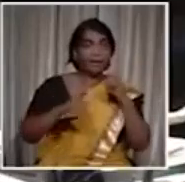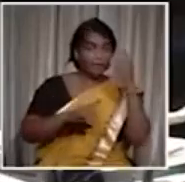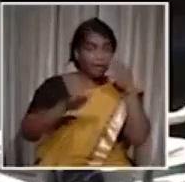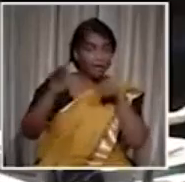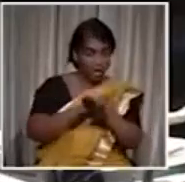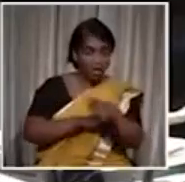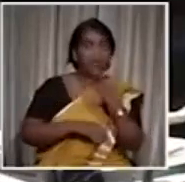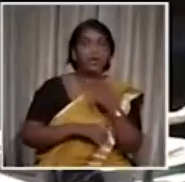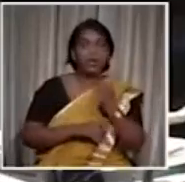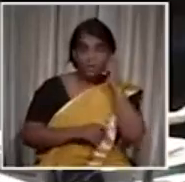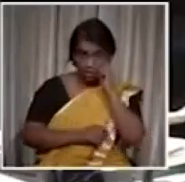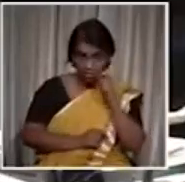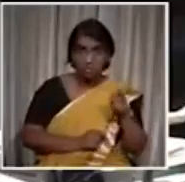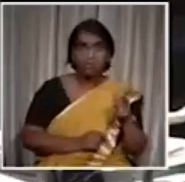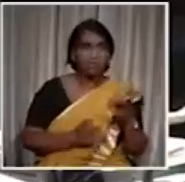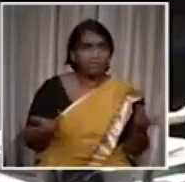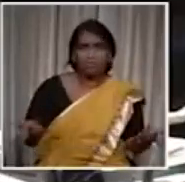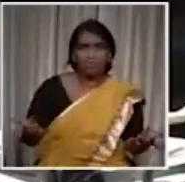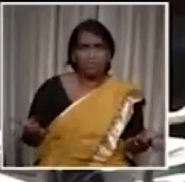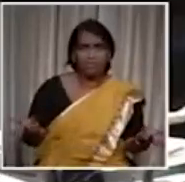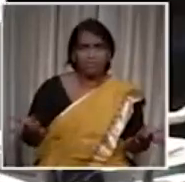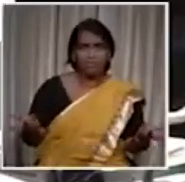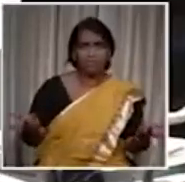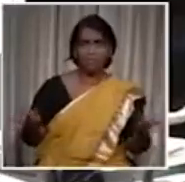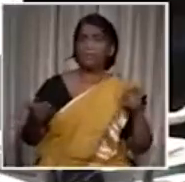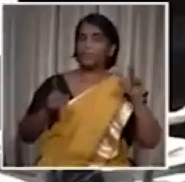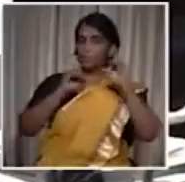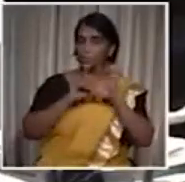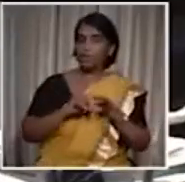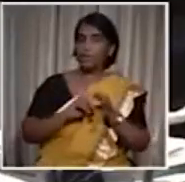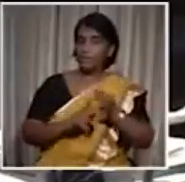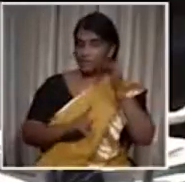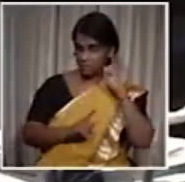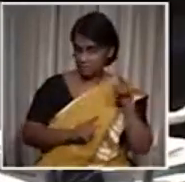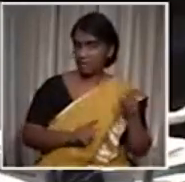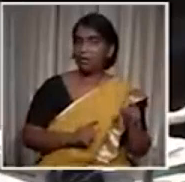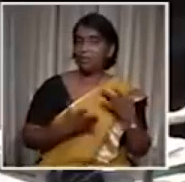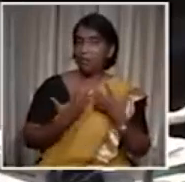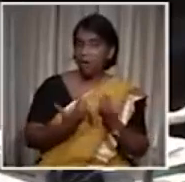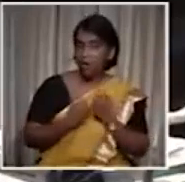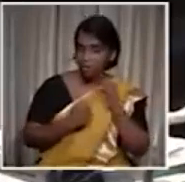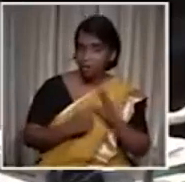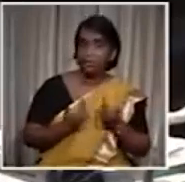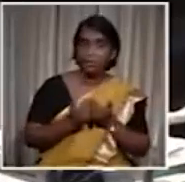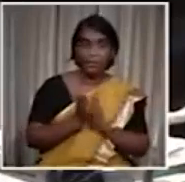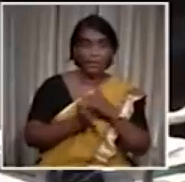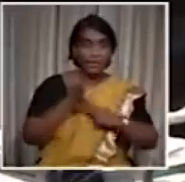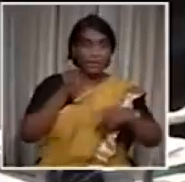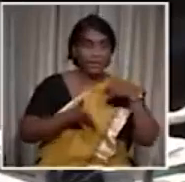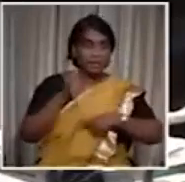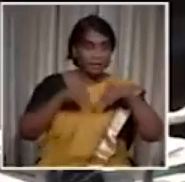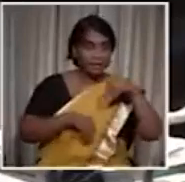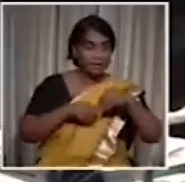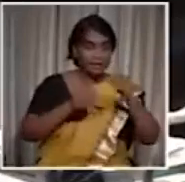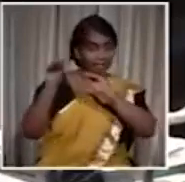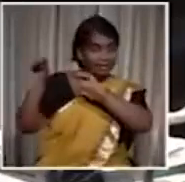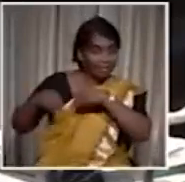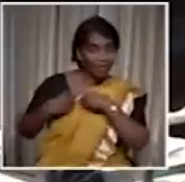tu kena tenang gude gani. Trusta wade. Mulu wade mebi karo. Insa jana adi puti wareya. Awas cewi iti muna taman ta chande di pokandoro satu de kerima